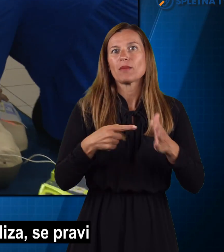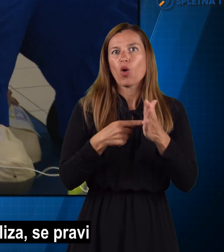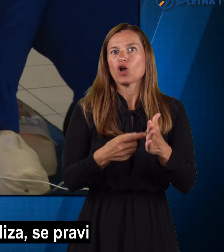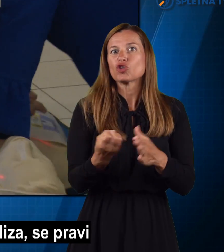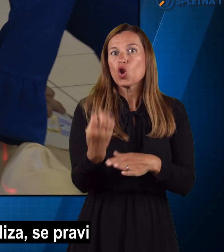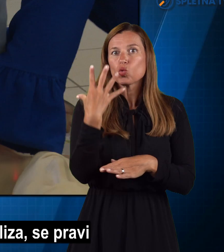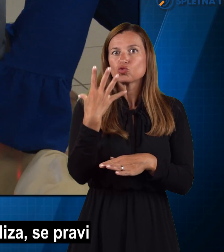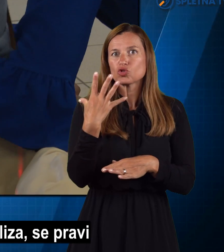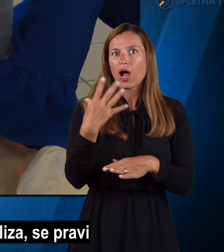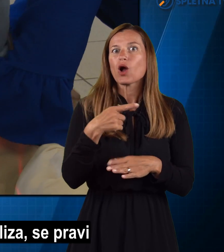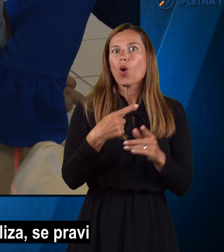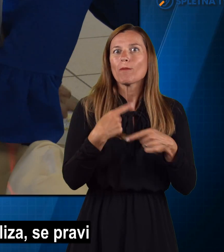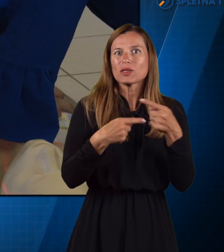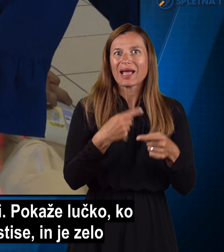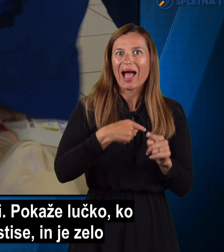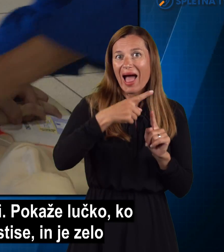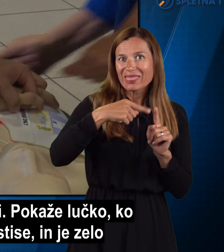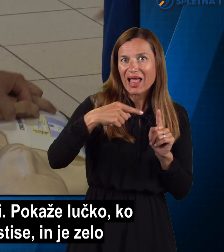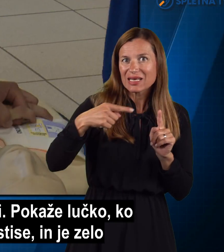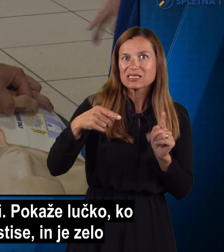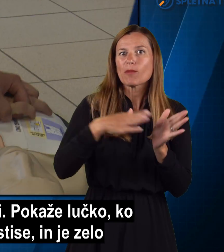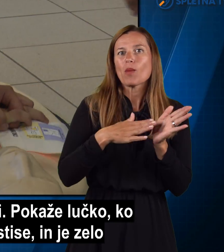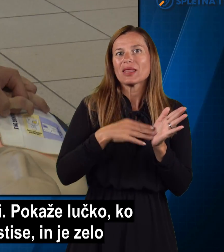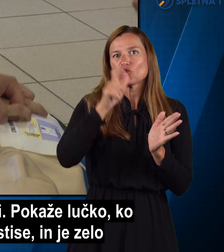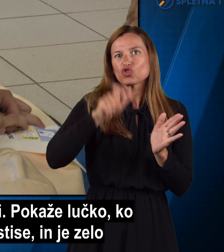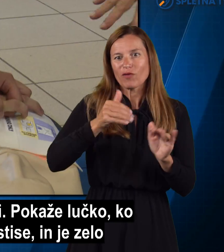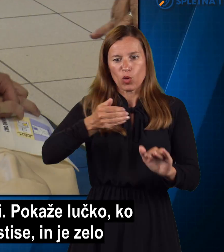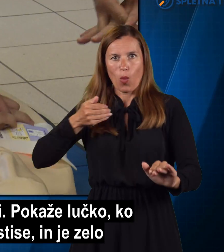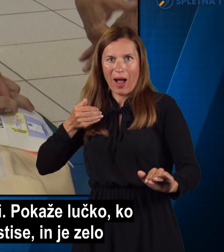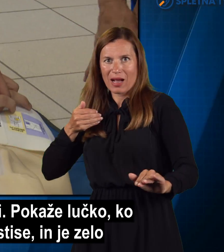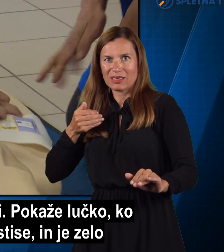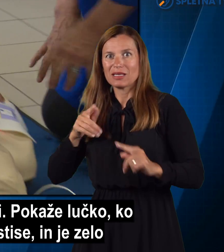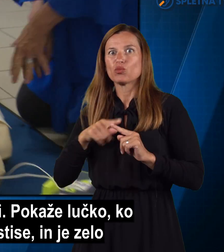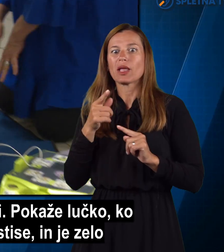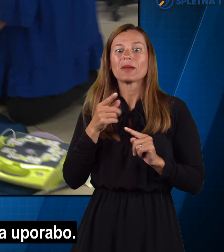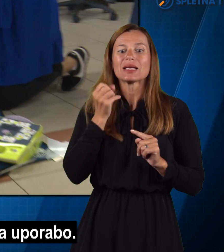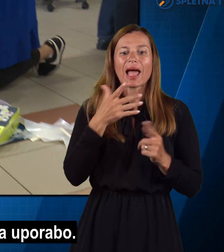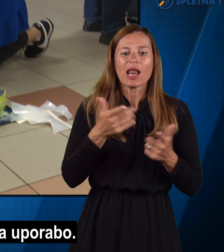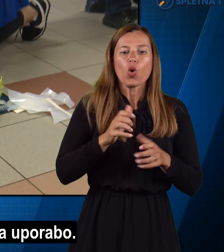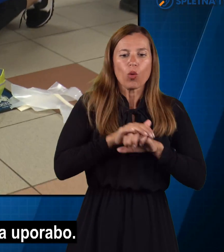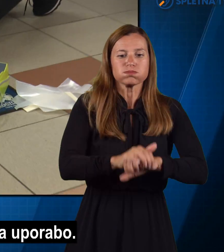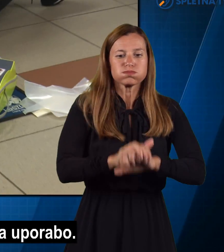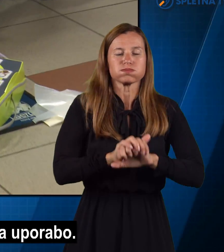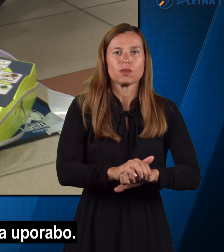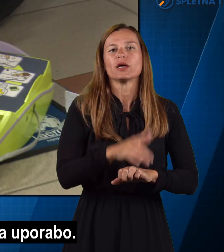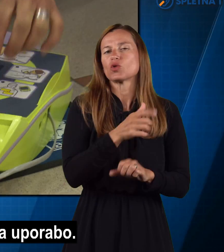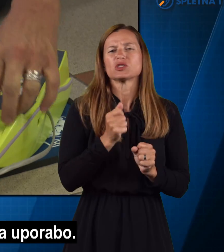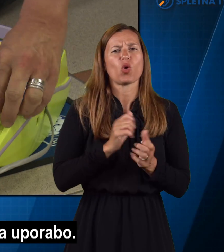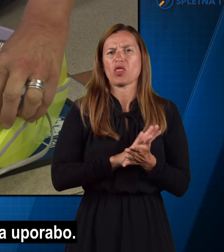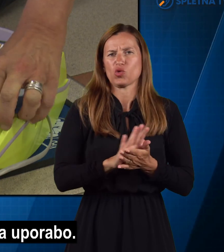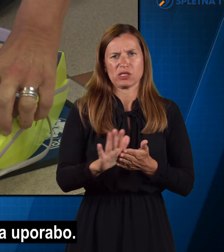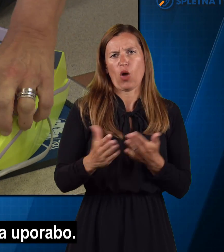ko poteka analiza, se pravi, se moramo umakniti, pokaže lučko, ko lahko izvajamo stise in je zelo enostaven za uporabo.